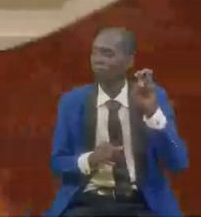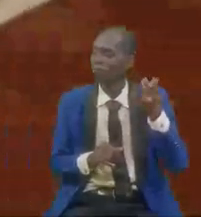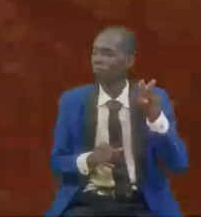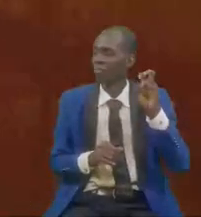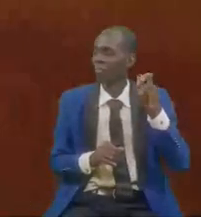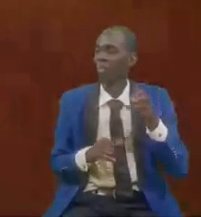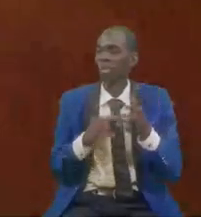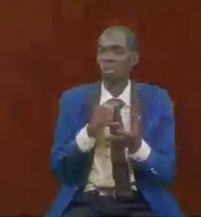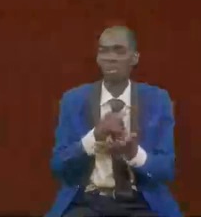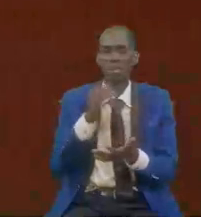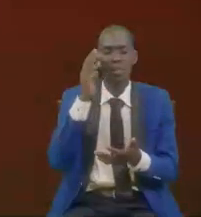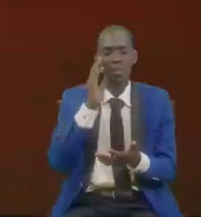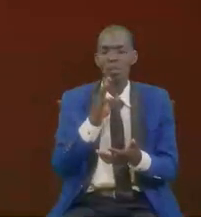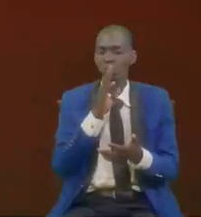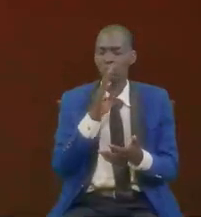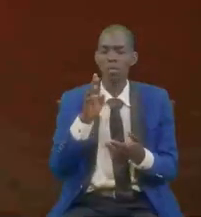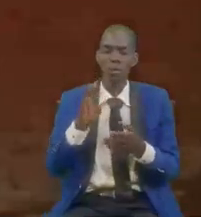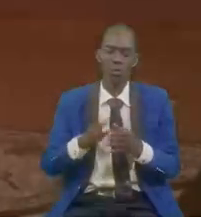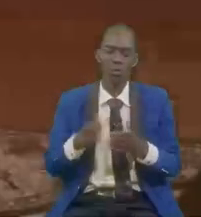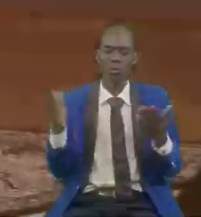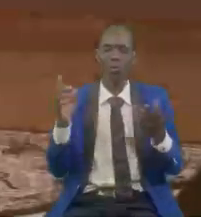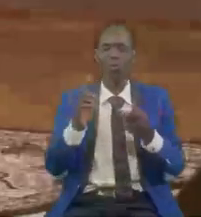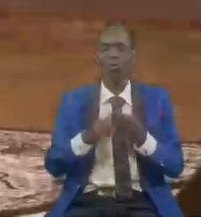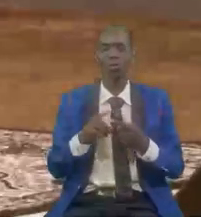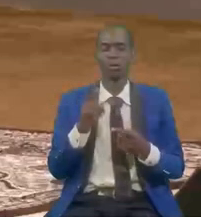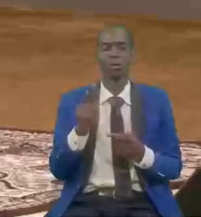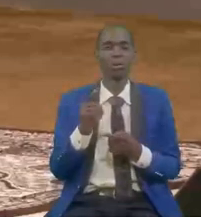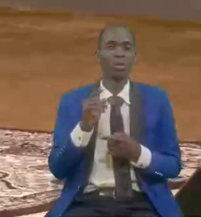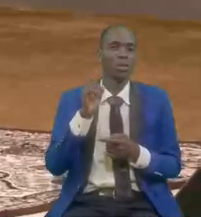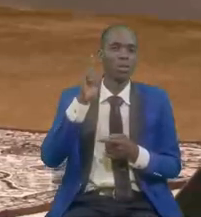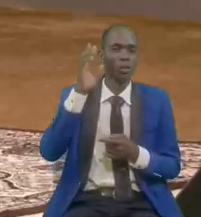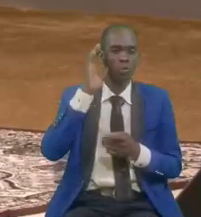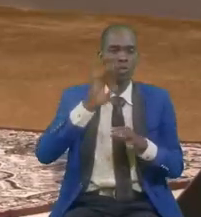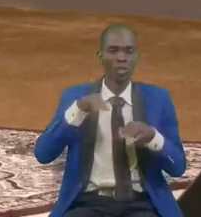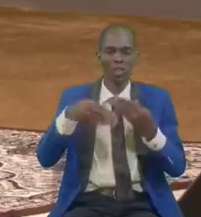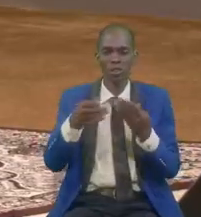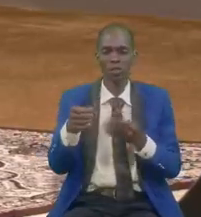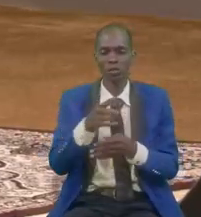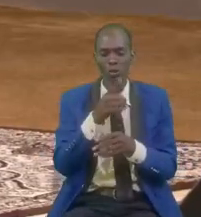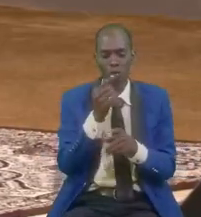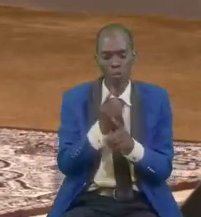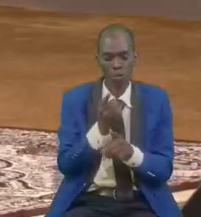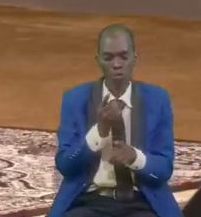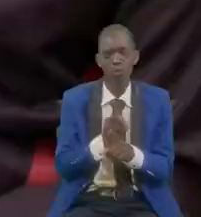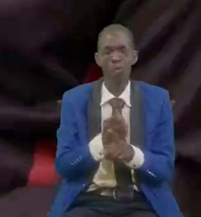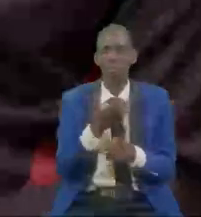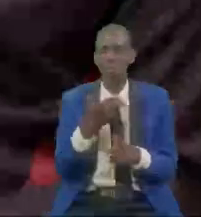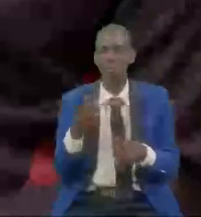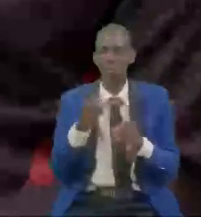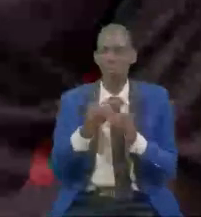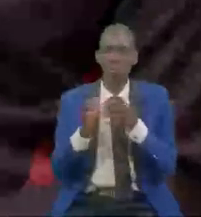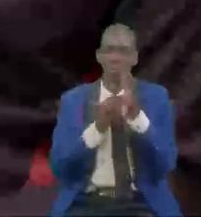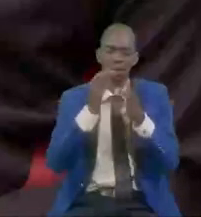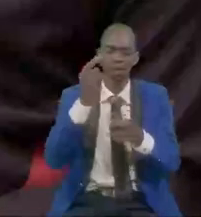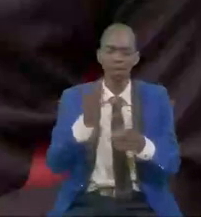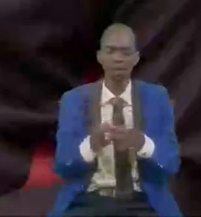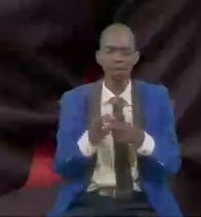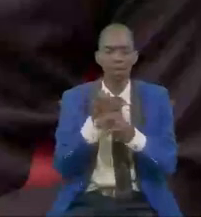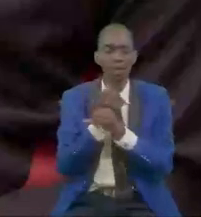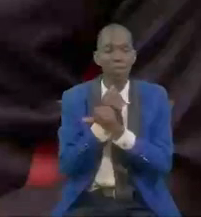sera ouverte. Il vous donnera le don approprié au nom de Jésus-Christ,